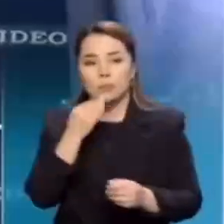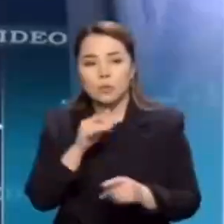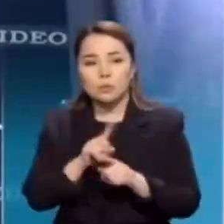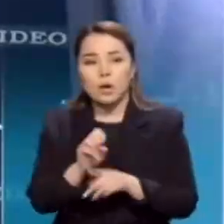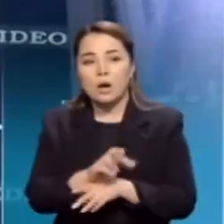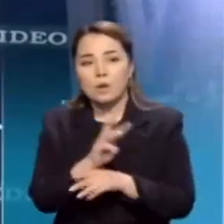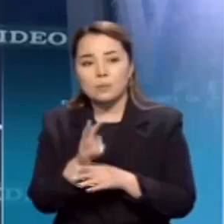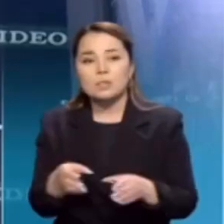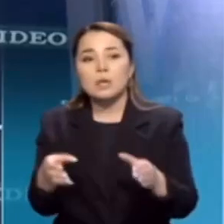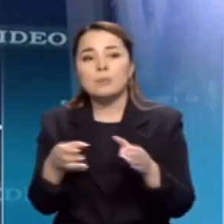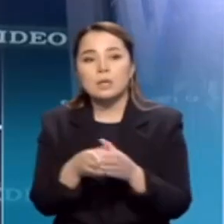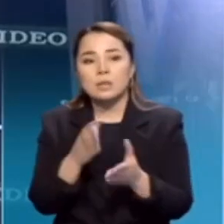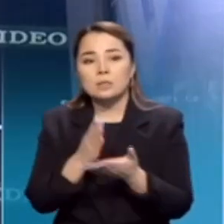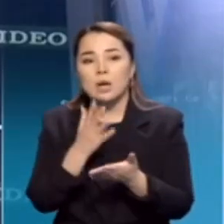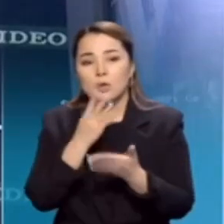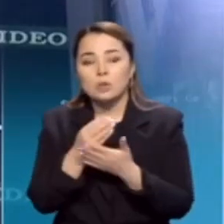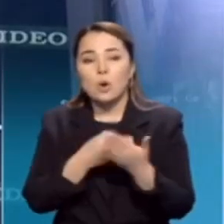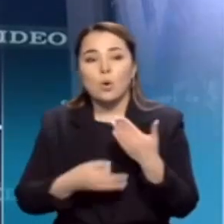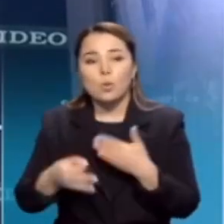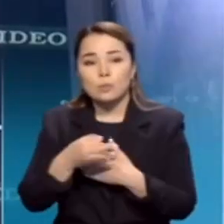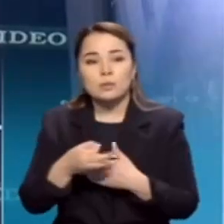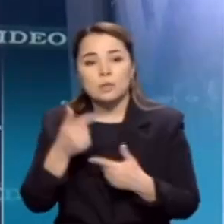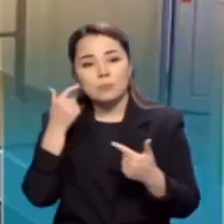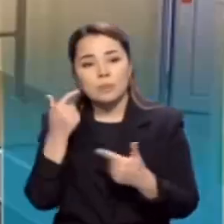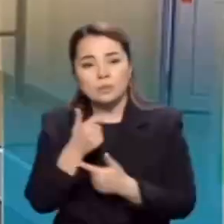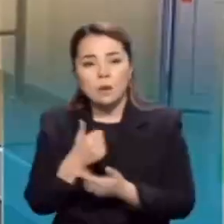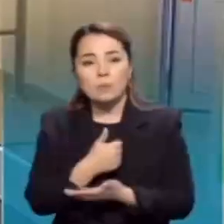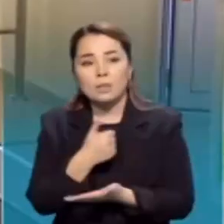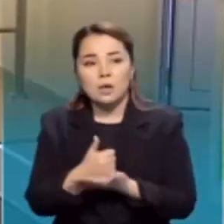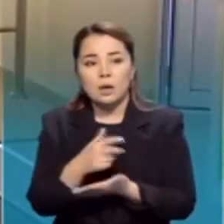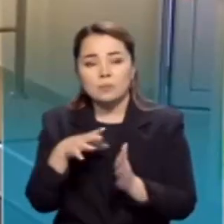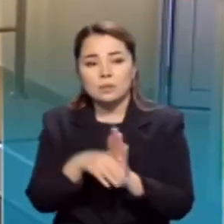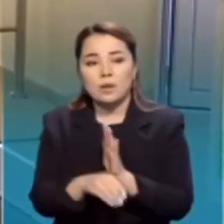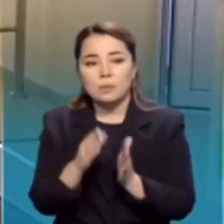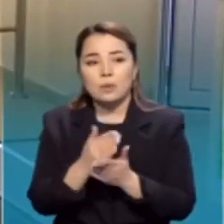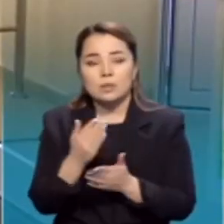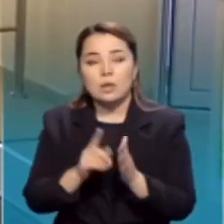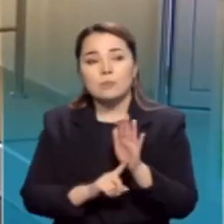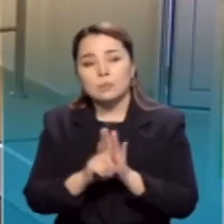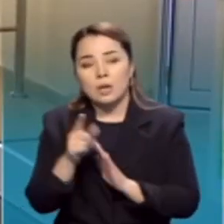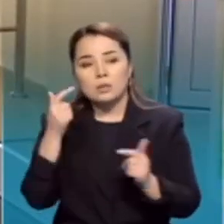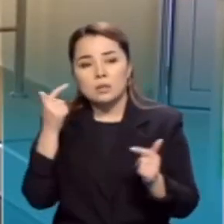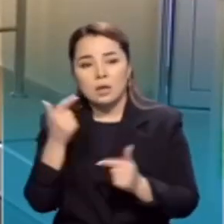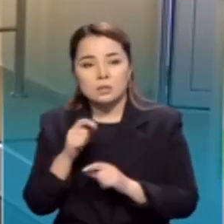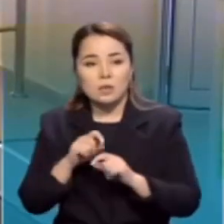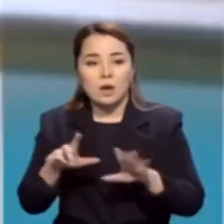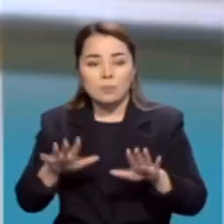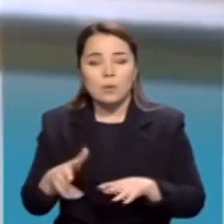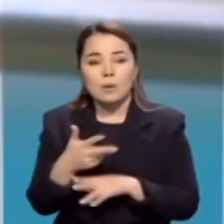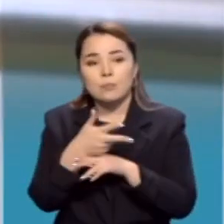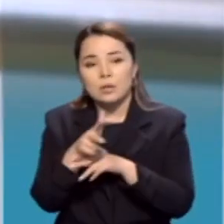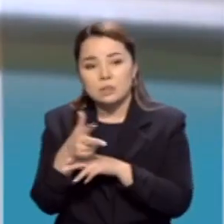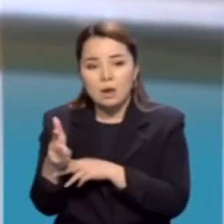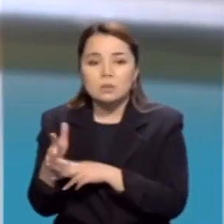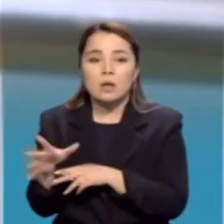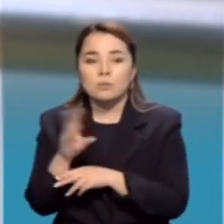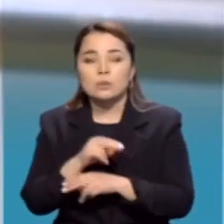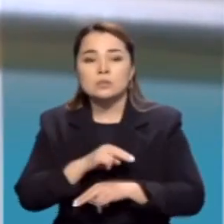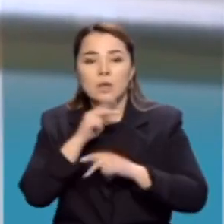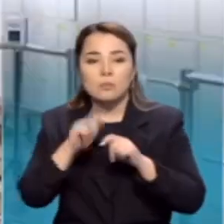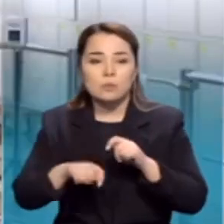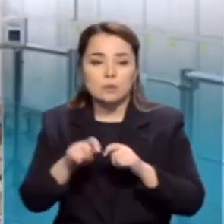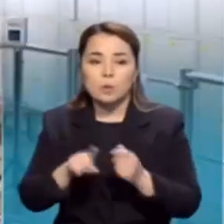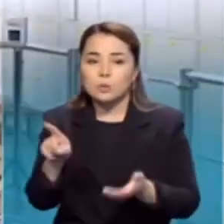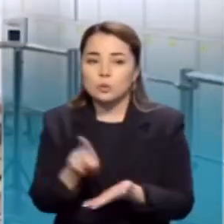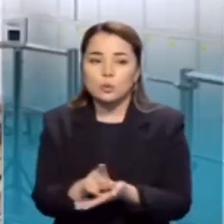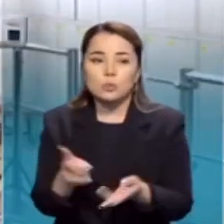қамтамасыз ету департаменті және облыстық білім басқармасы өкілдері кіреді. Олар ең алдымен білім ошағындағы бейнебақылау камералары мұқият қарап